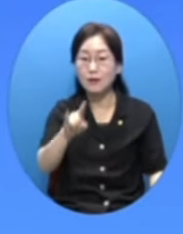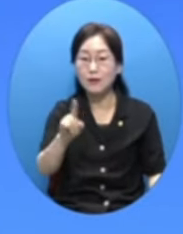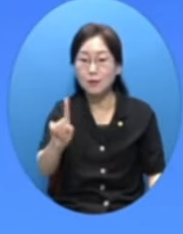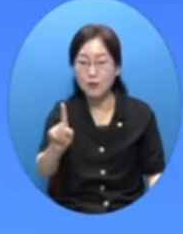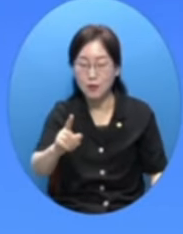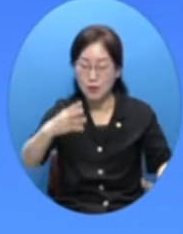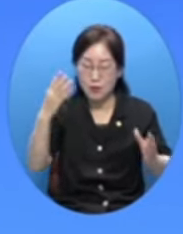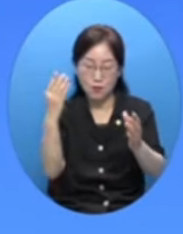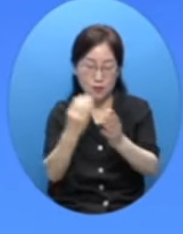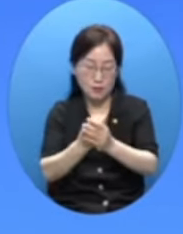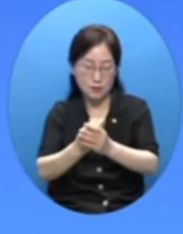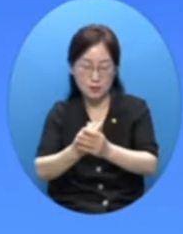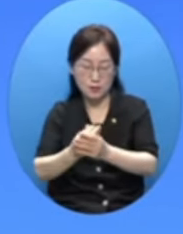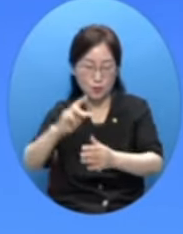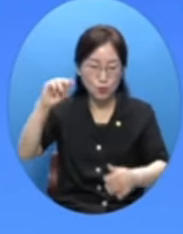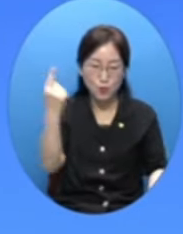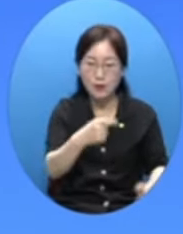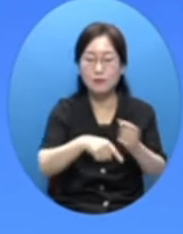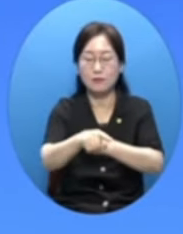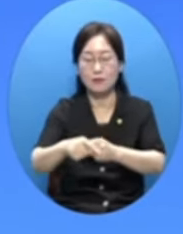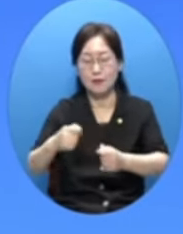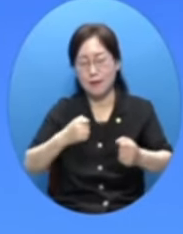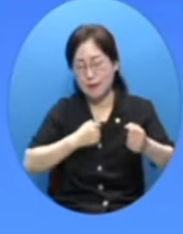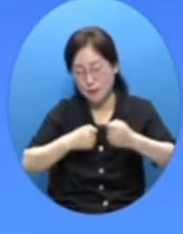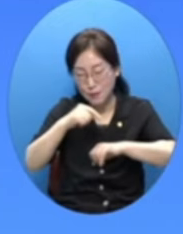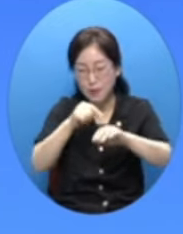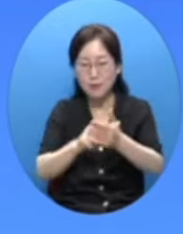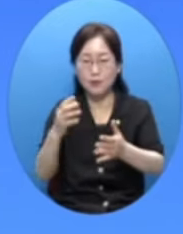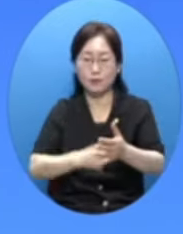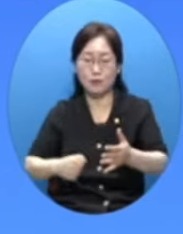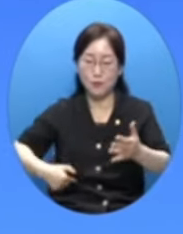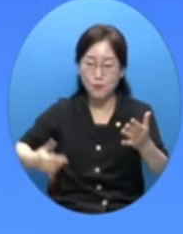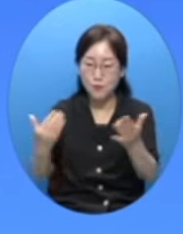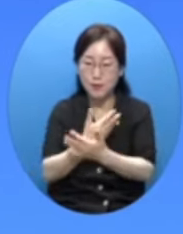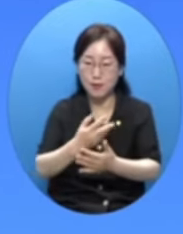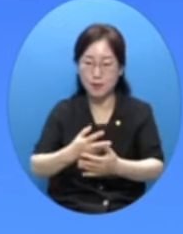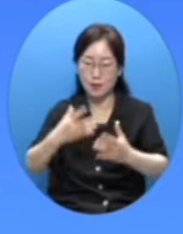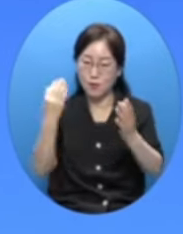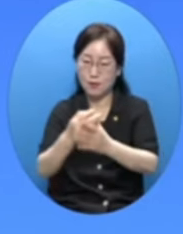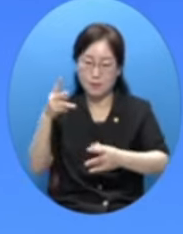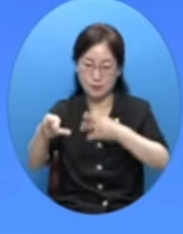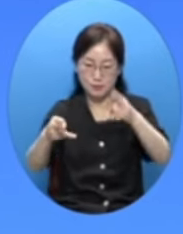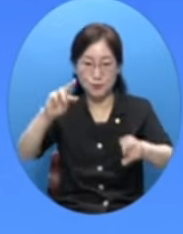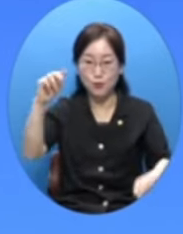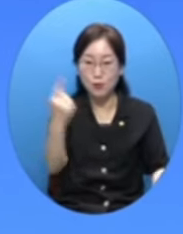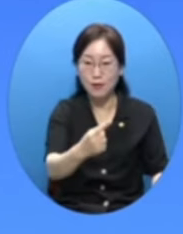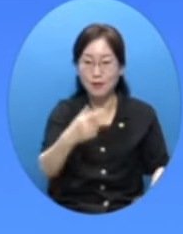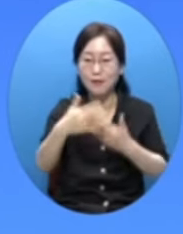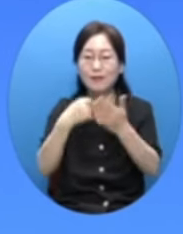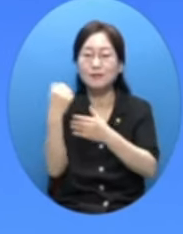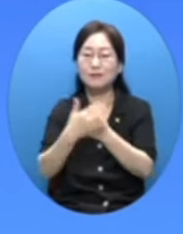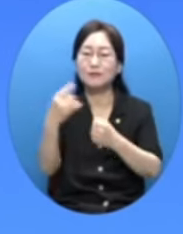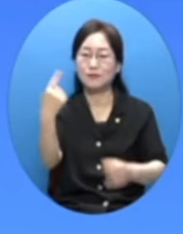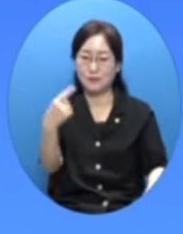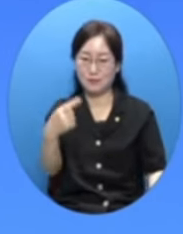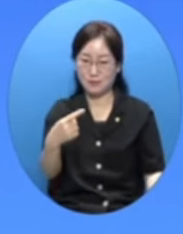돌아서는 것입니다. 애통하는 마음을 가지고 회개하고 돌아설 때 하나님의 은혜가 임하게 되는 것입니다.